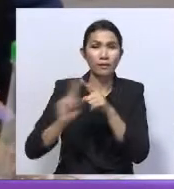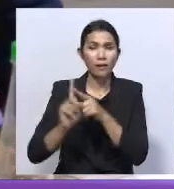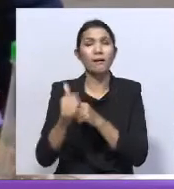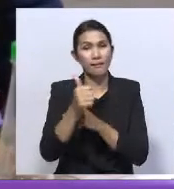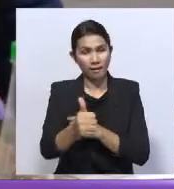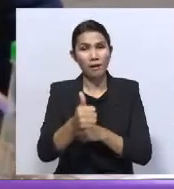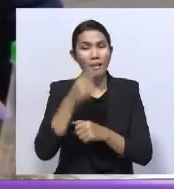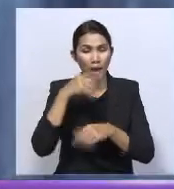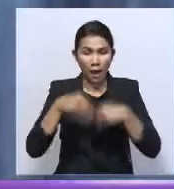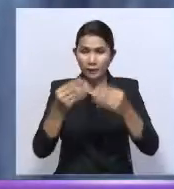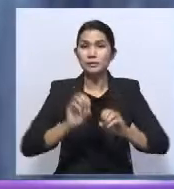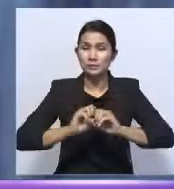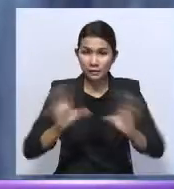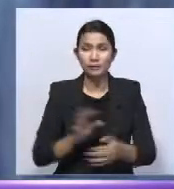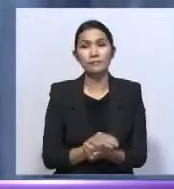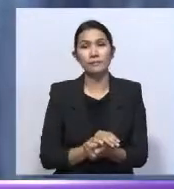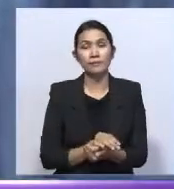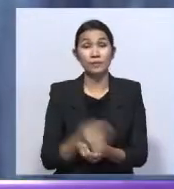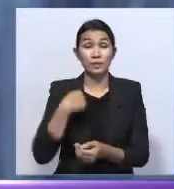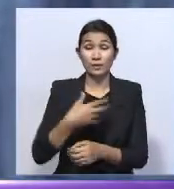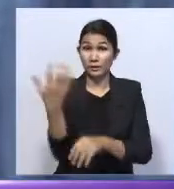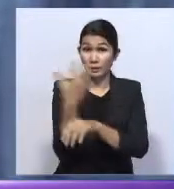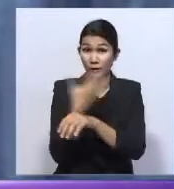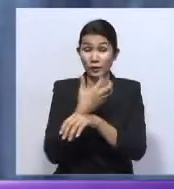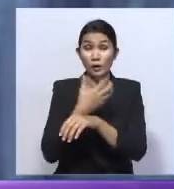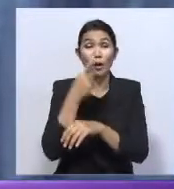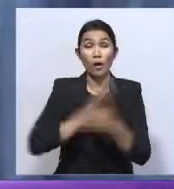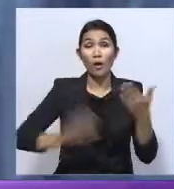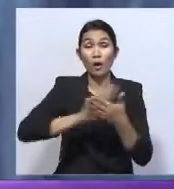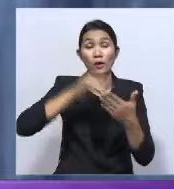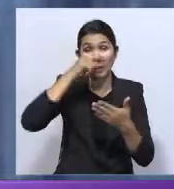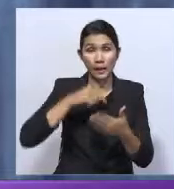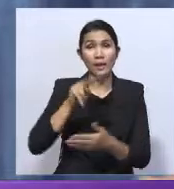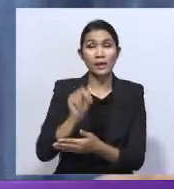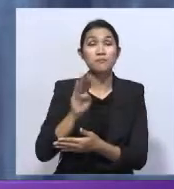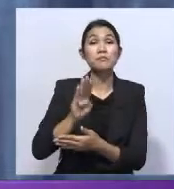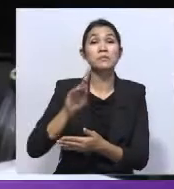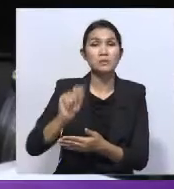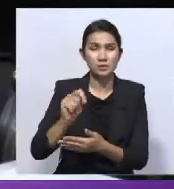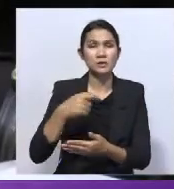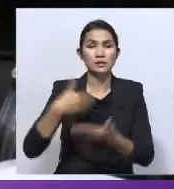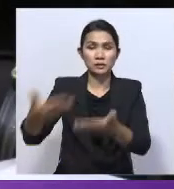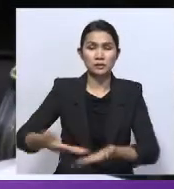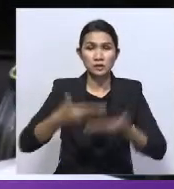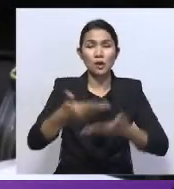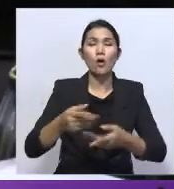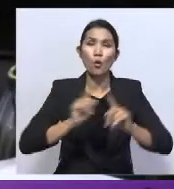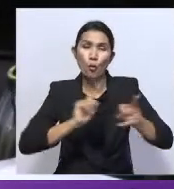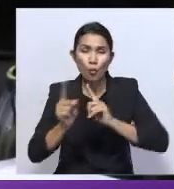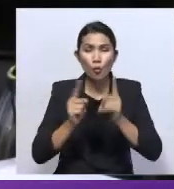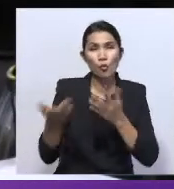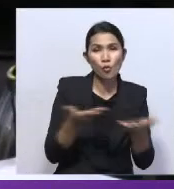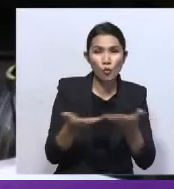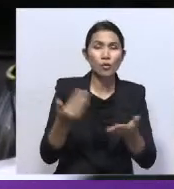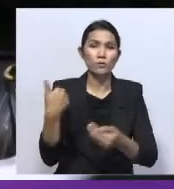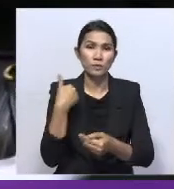เพื่อชัดเจนและคุ้มค่านอกจากนี้สถานีวิทยุโทรทัศน์แห่งประเทศไทย NBT จะเชิญพูดคุยผ่านรายการทั้งสองฝ่าย